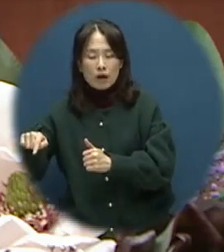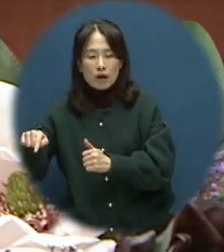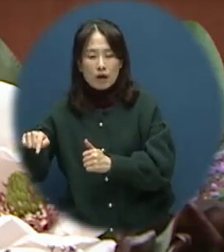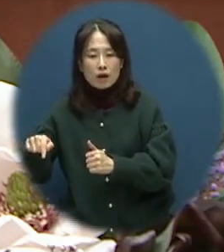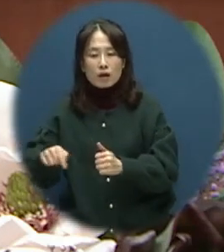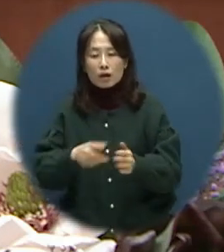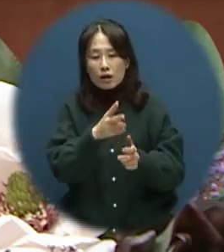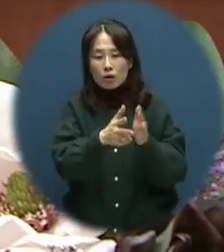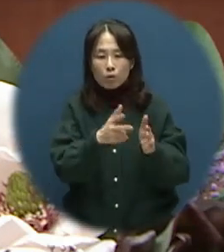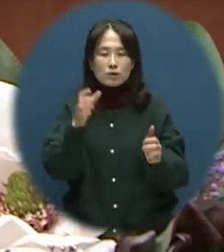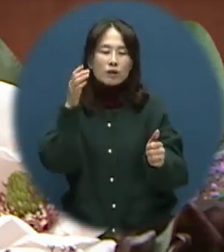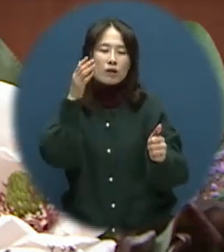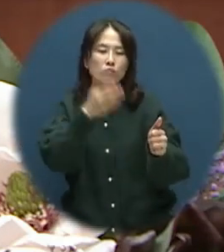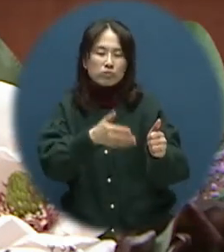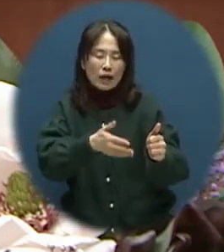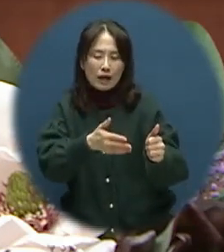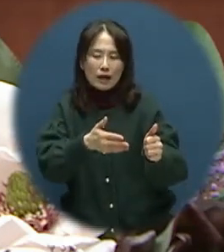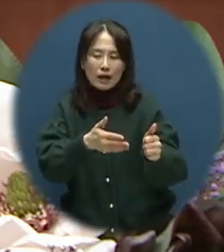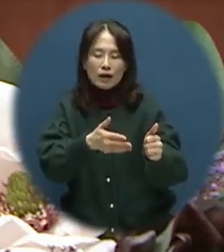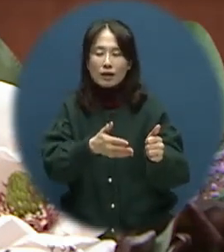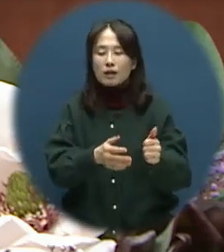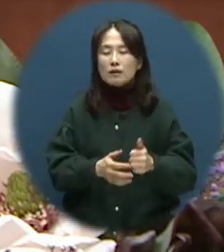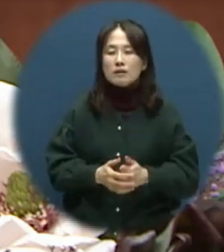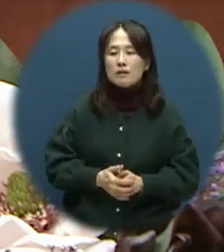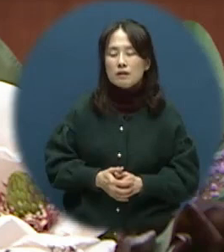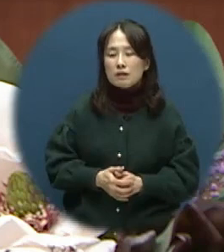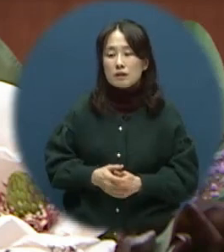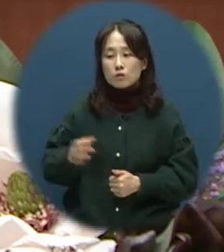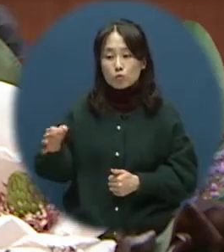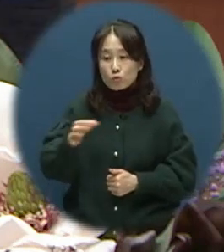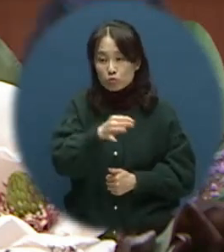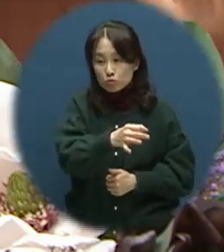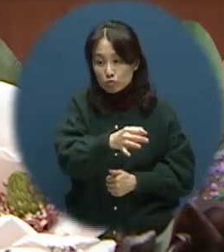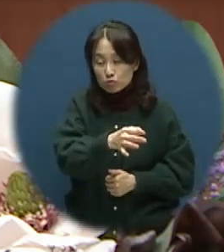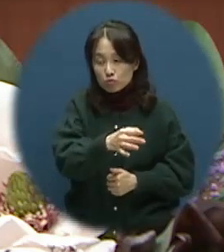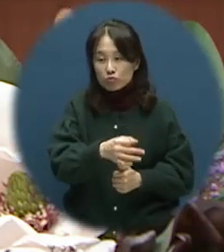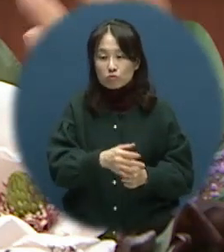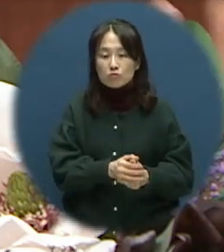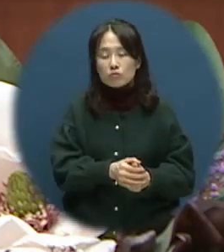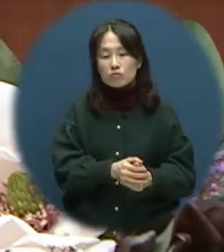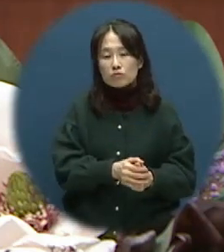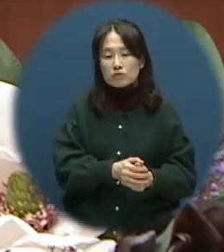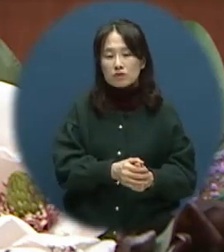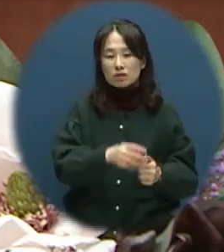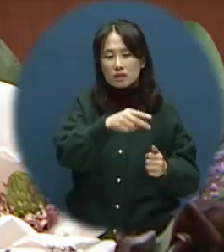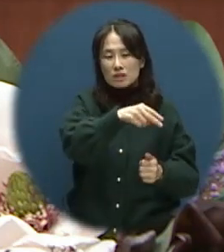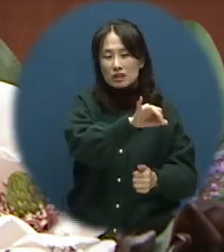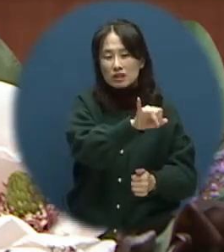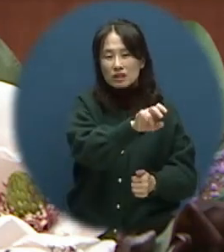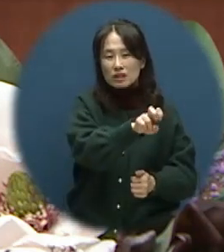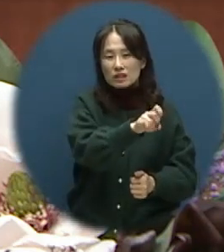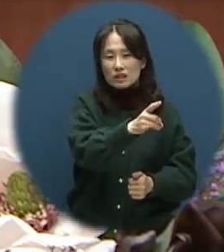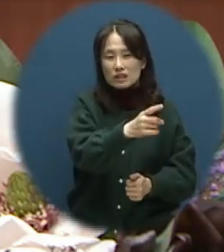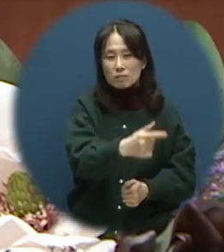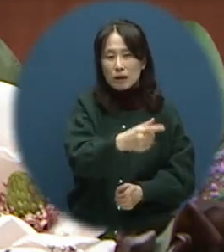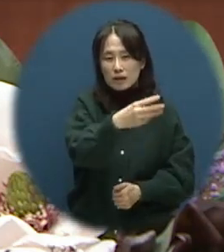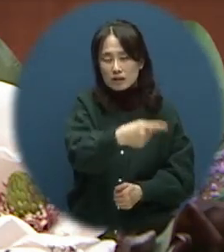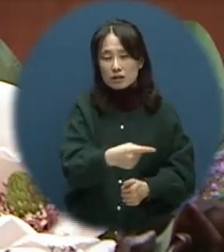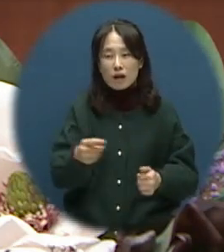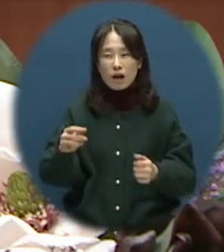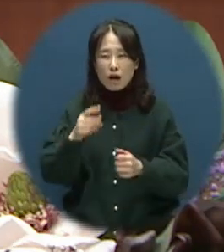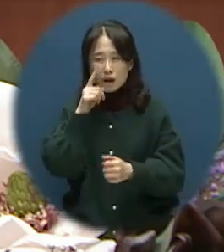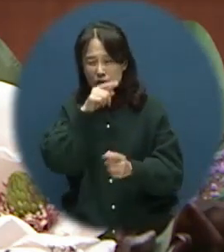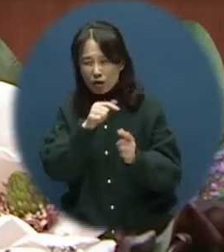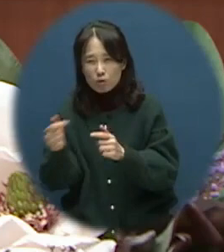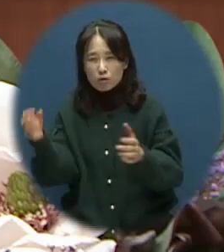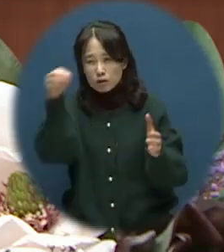때문에 쓰레기가 나온 건데 예. 그거를 자기들 처리하지 못한다는 이유로 다시 시멘트에 쓰레기를 넣고 있는 잘못된 우리 환경